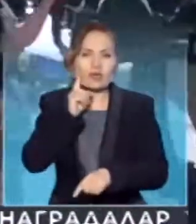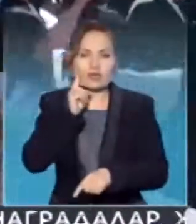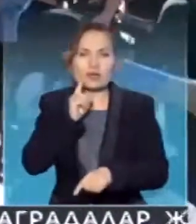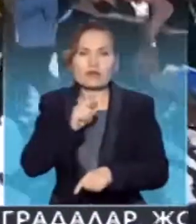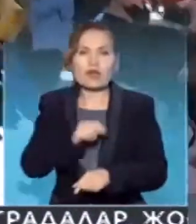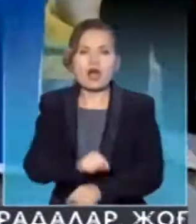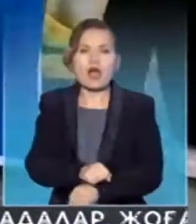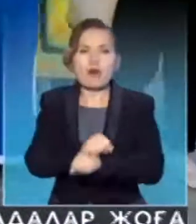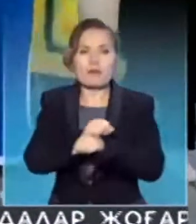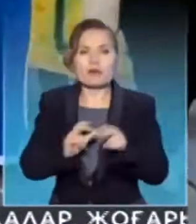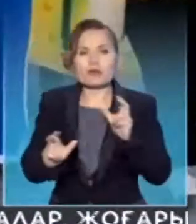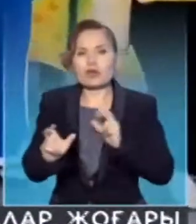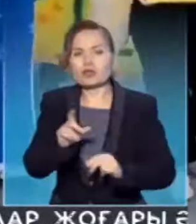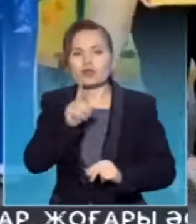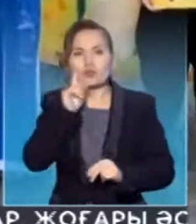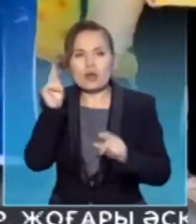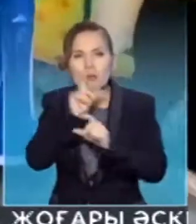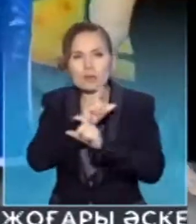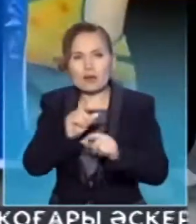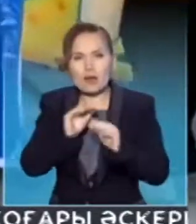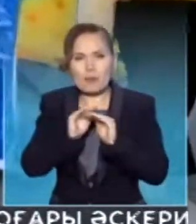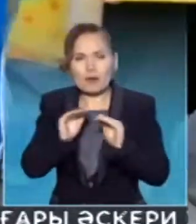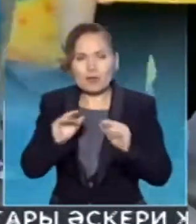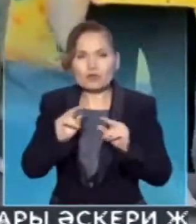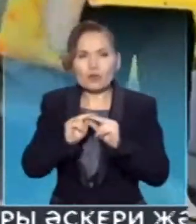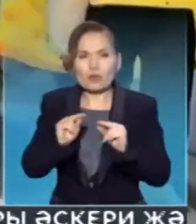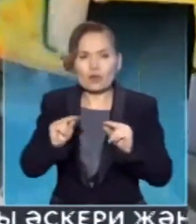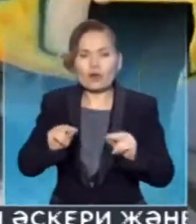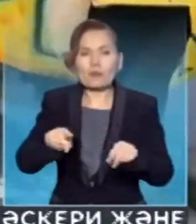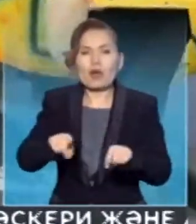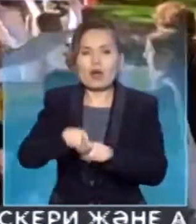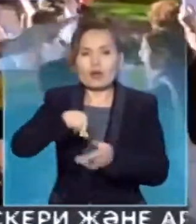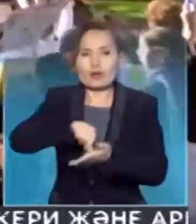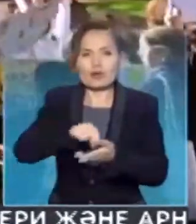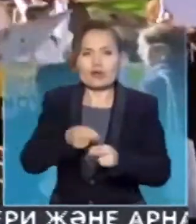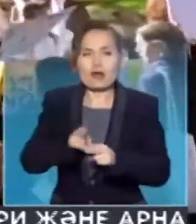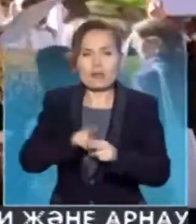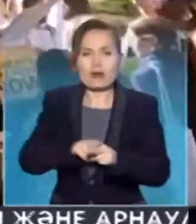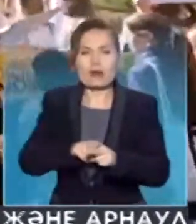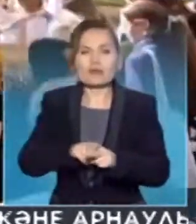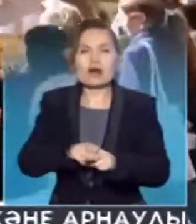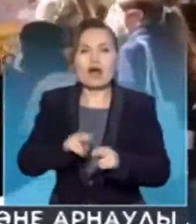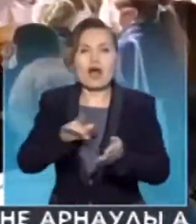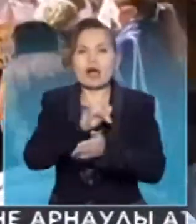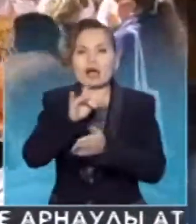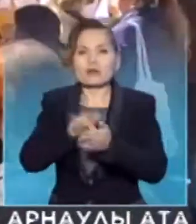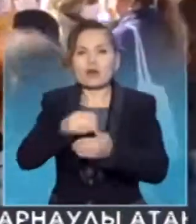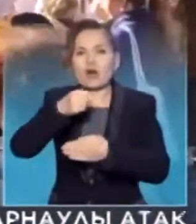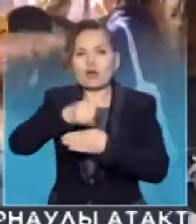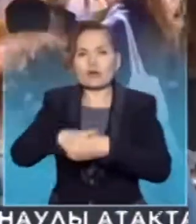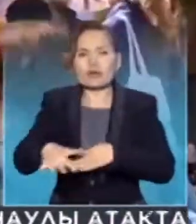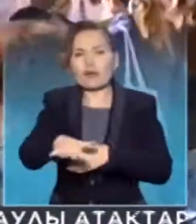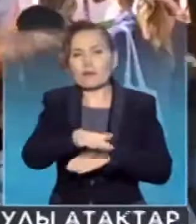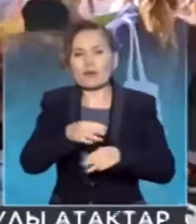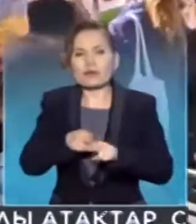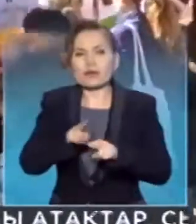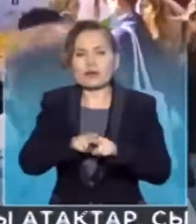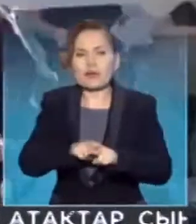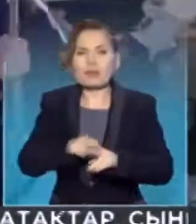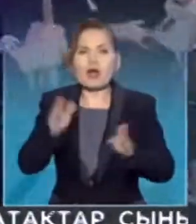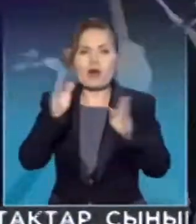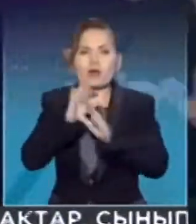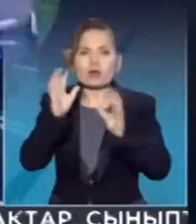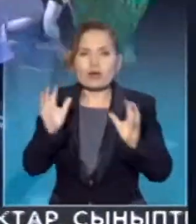Акцияға студенттер, мектеп оқушылары, кәсіподақ мүшелері қатысқан. Қолдарына плакат ұстаған шерушілер қаланың орталық ауданынан бастап биліктегі